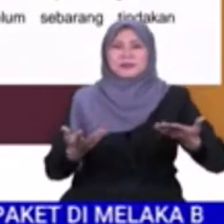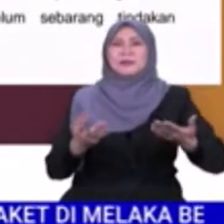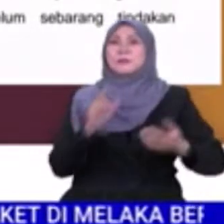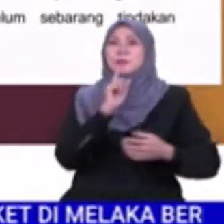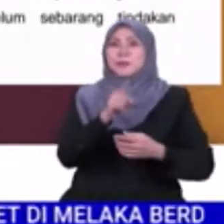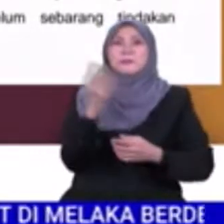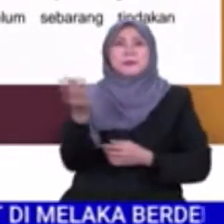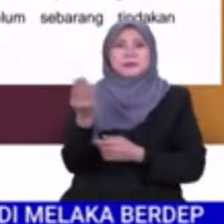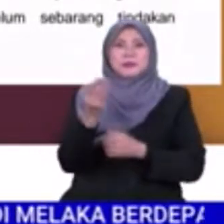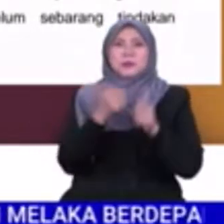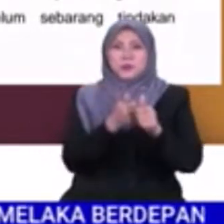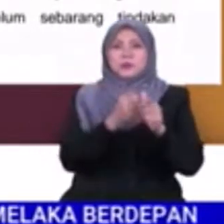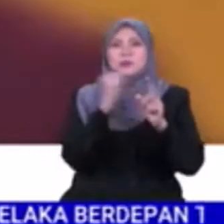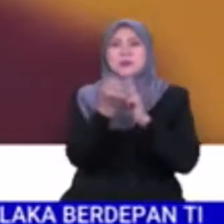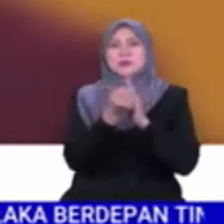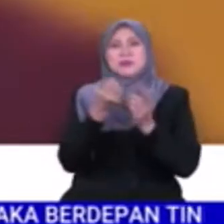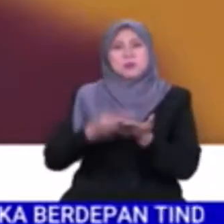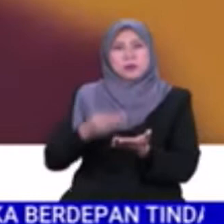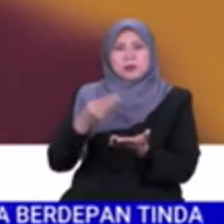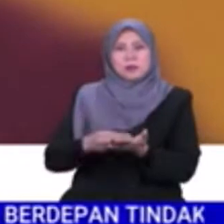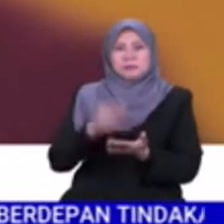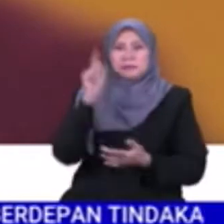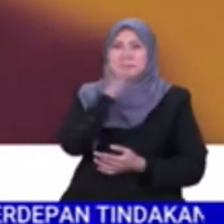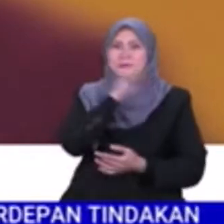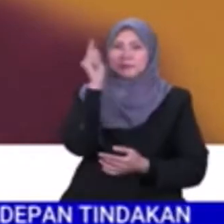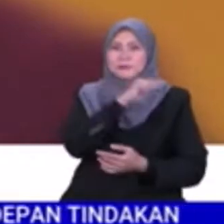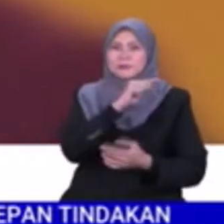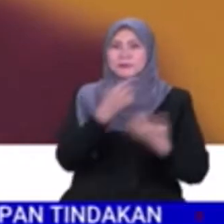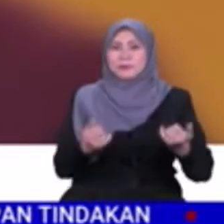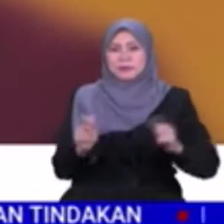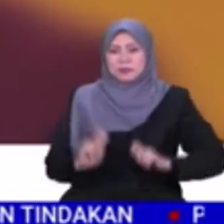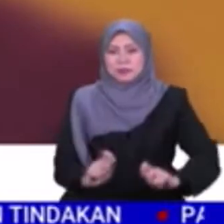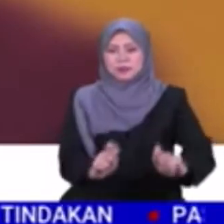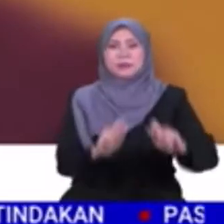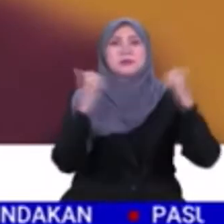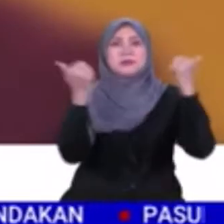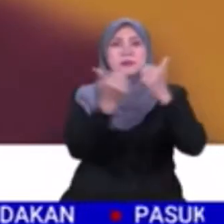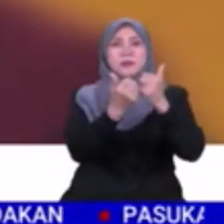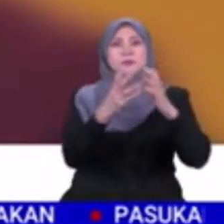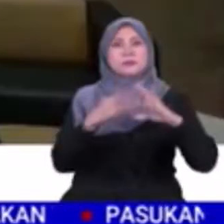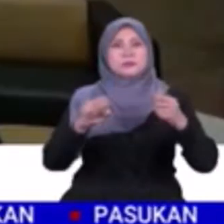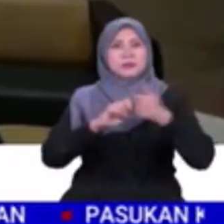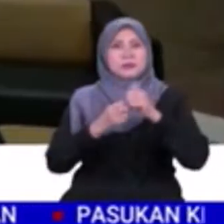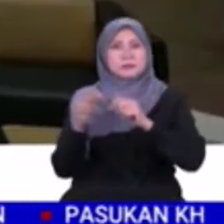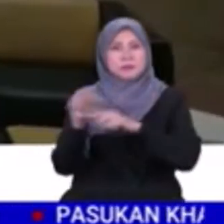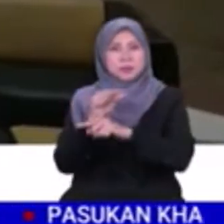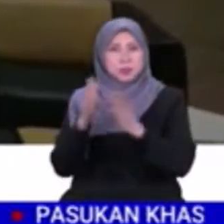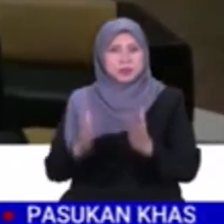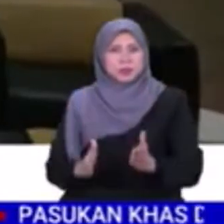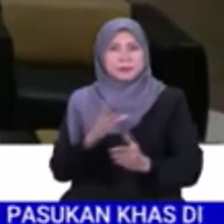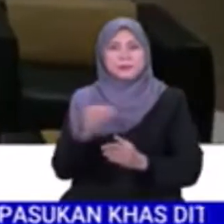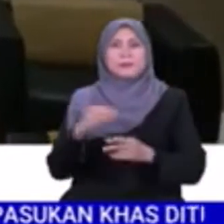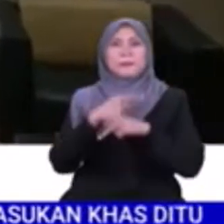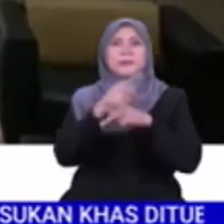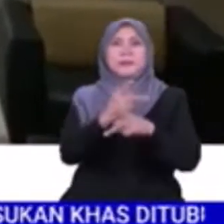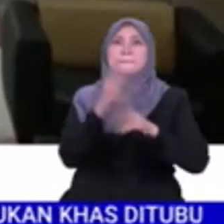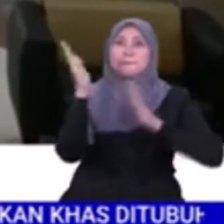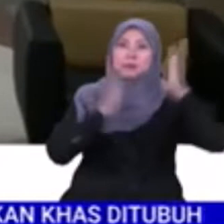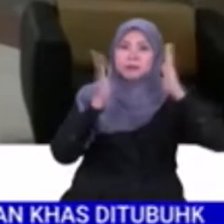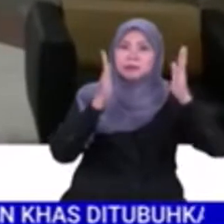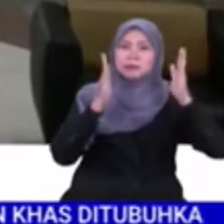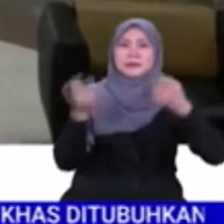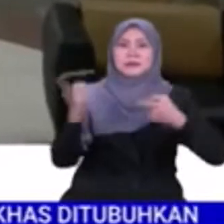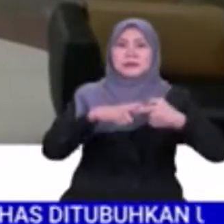sinonim dengan keadaan keuangan yang semakin parah selain tindakan persatuan penyelesaian pengguna dan peminjam Malaysia